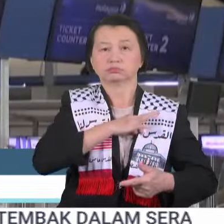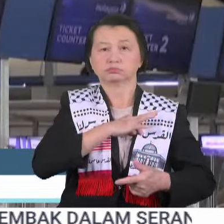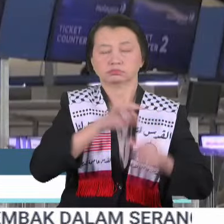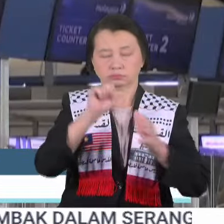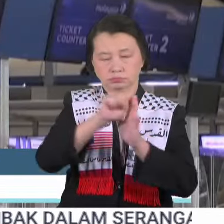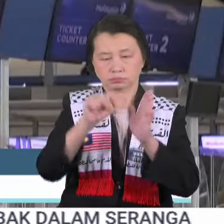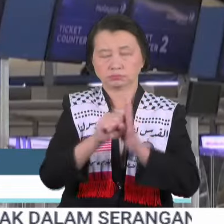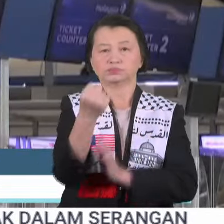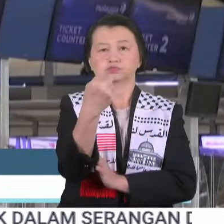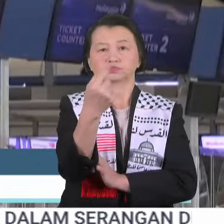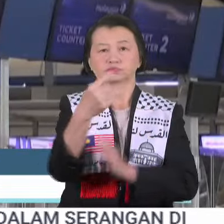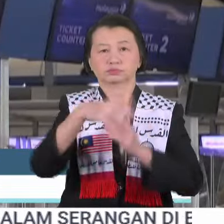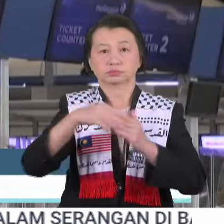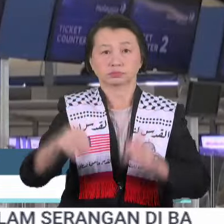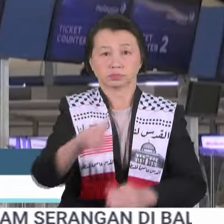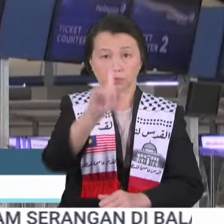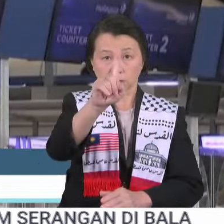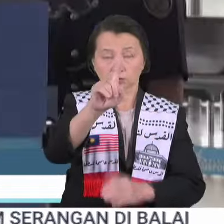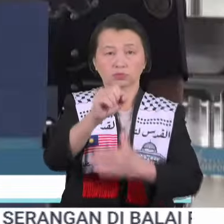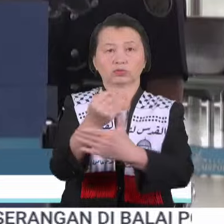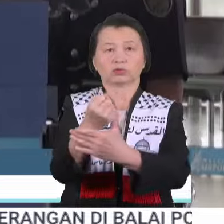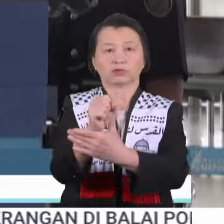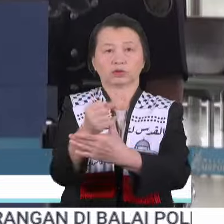harga RM11 sesaham.